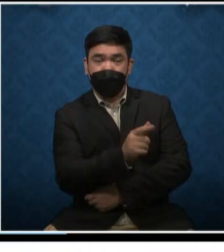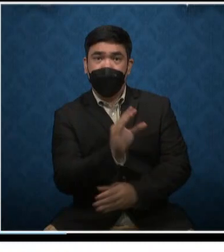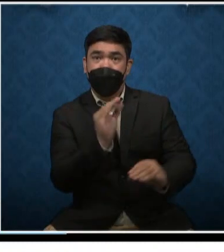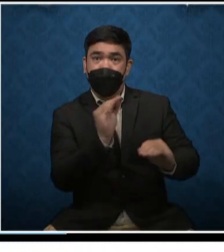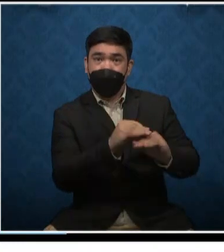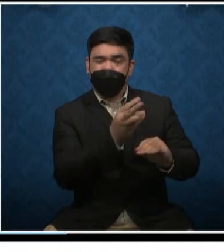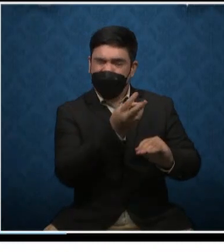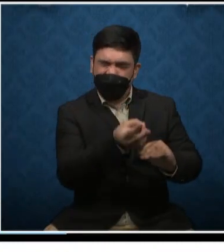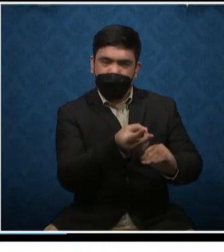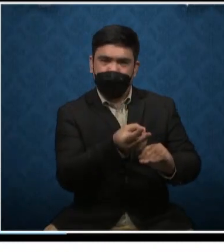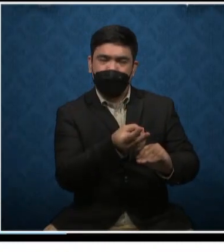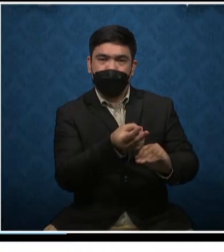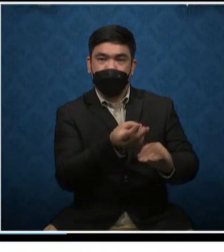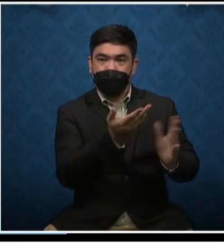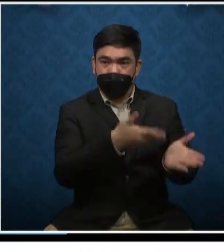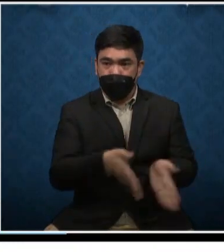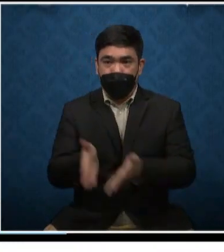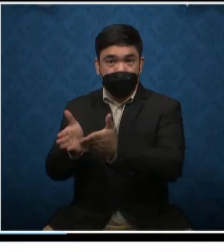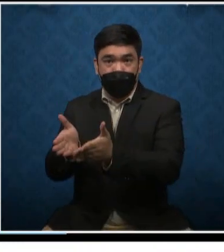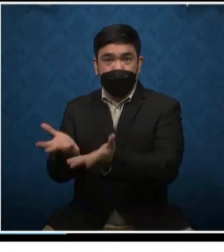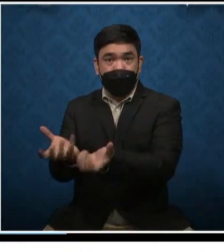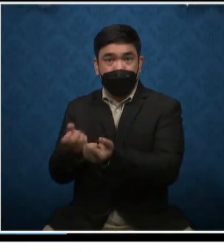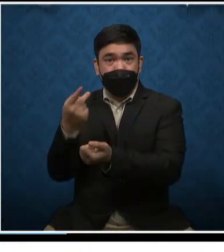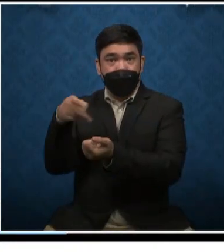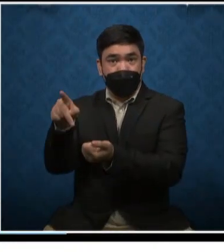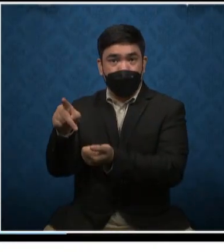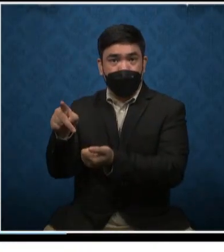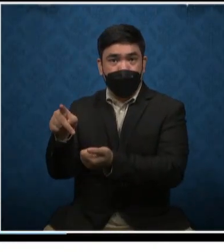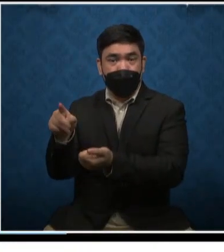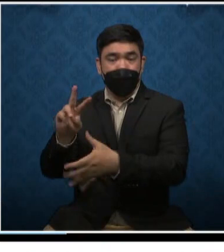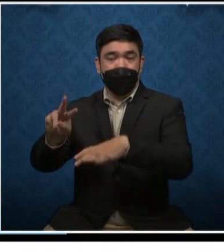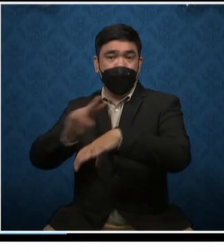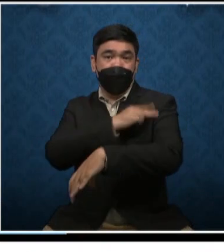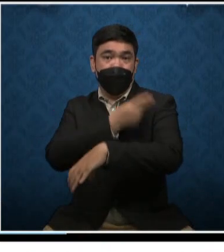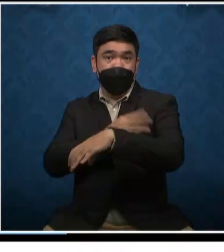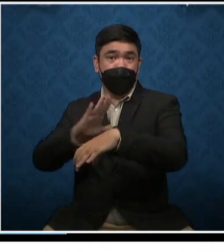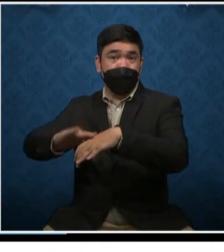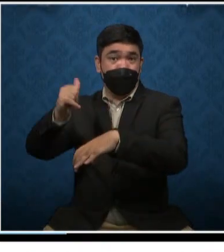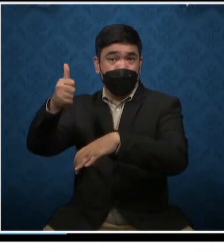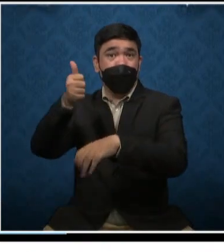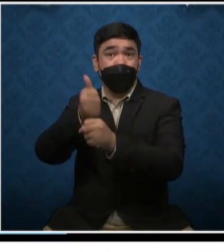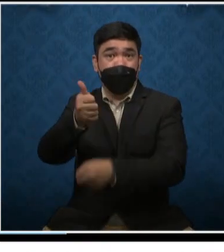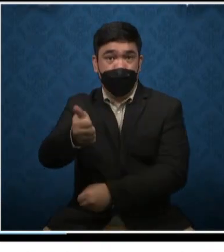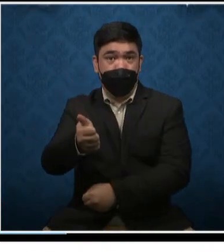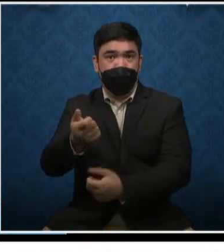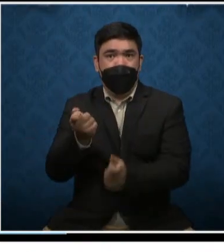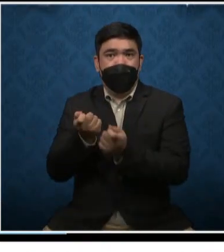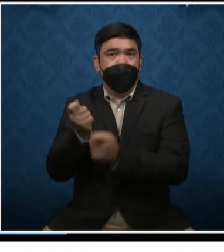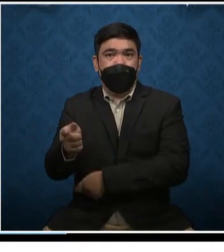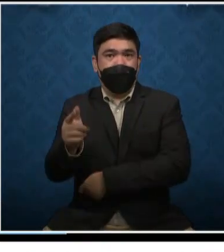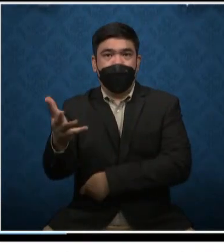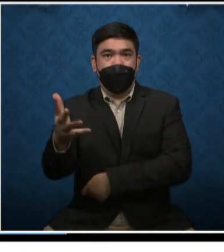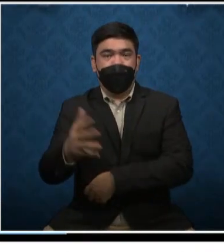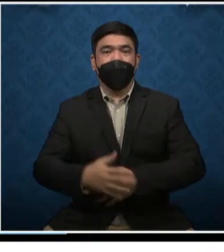ติมเล็กน้อยแต่ได้รับสิทธิประโยชน์ด้านการรักษาพยาบาลที่คุ้มค่าและสะดวกมาก